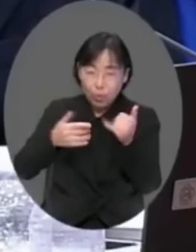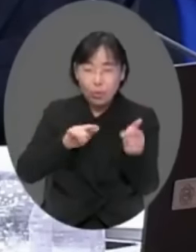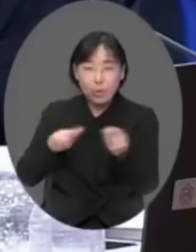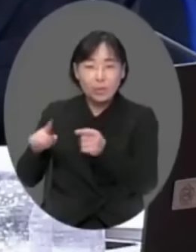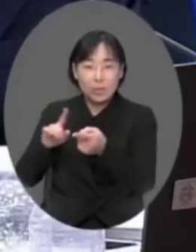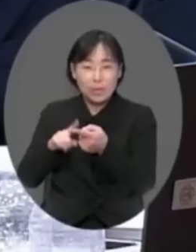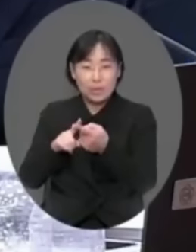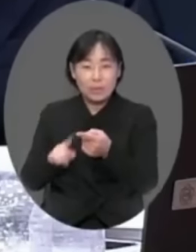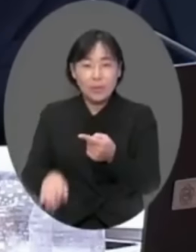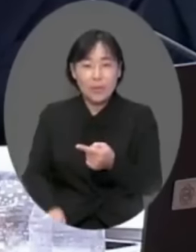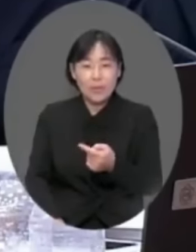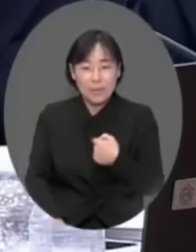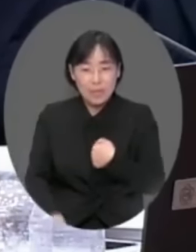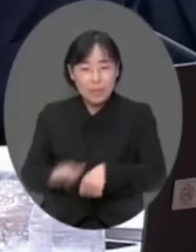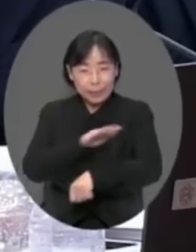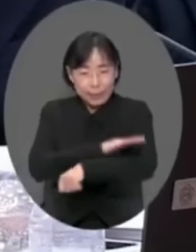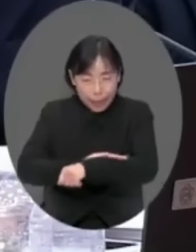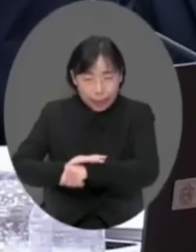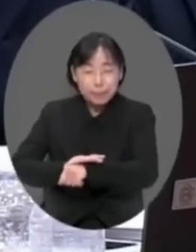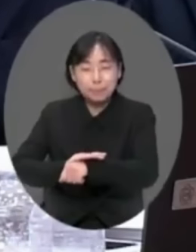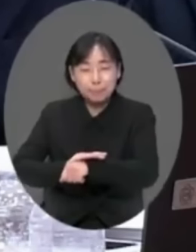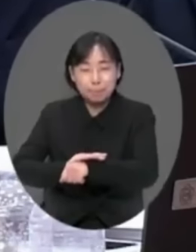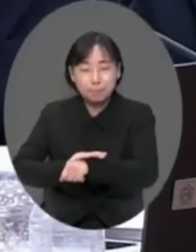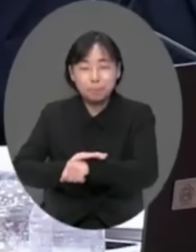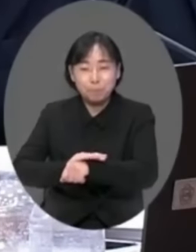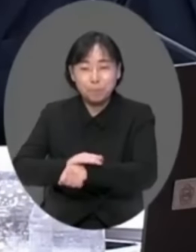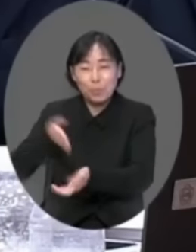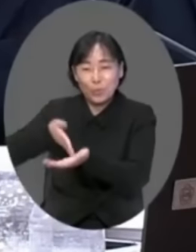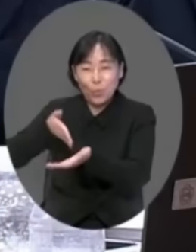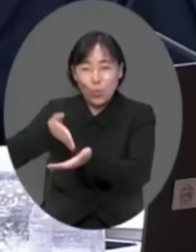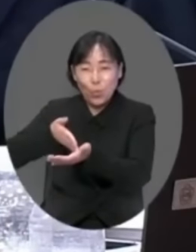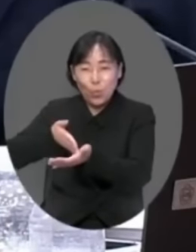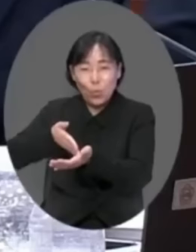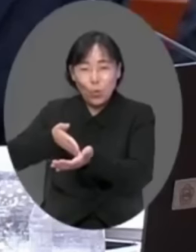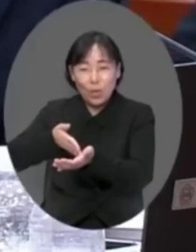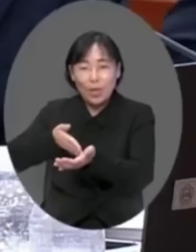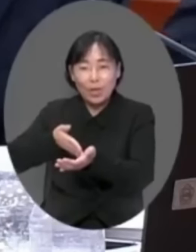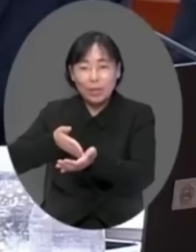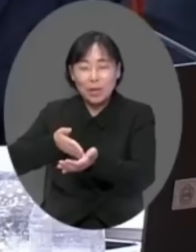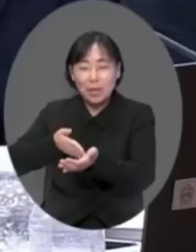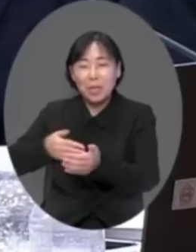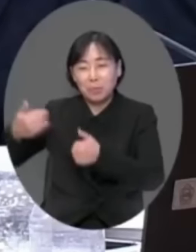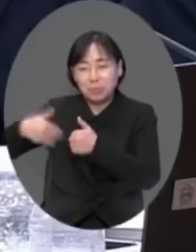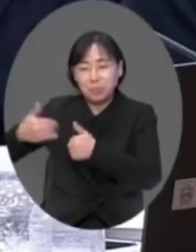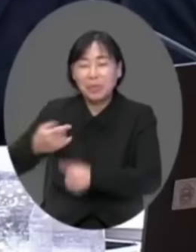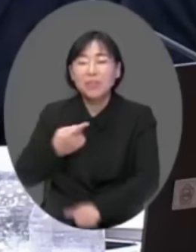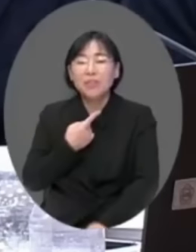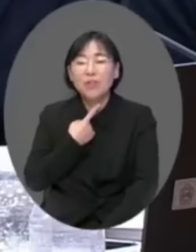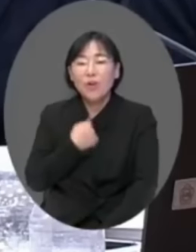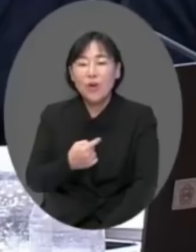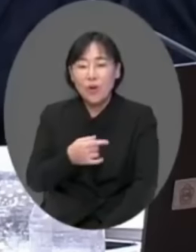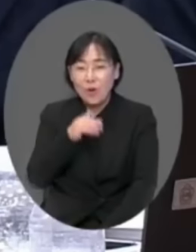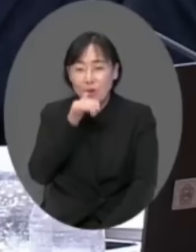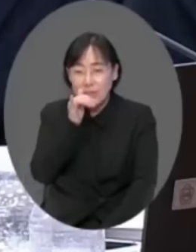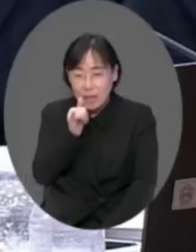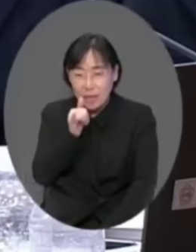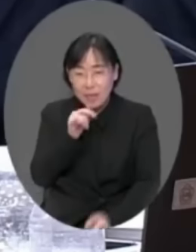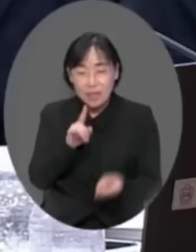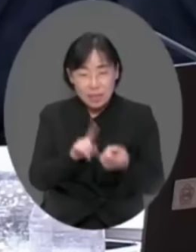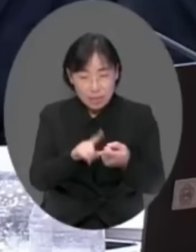잘 좀 인용 보도해 달라라는 요지에 부탁을 많이 했었다 그런 얘기를 같이 출연한